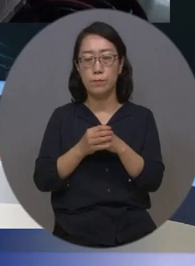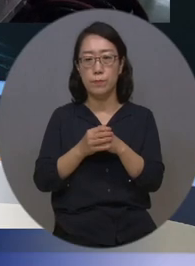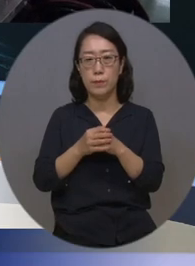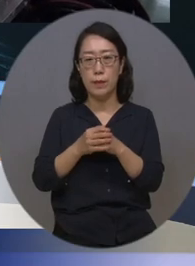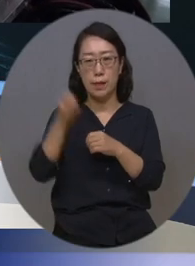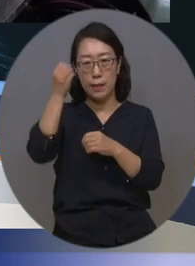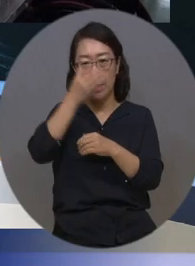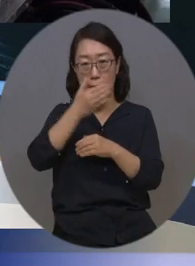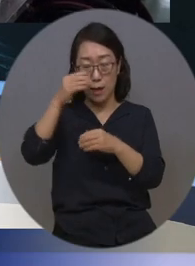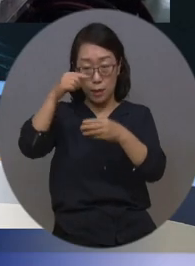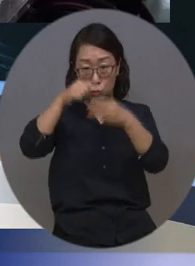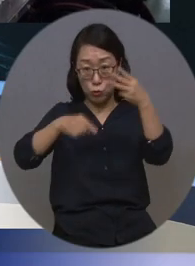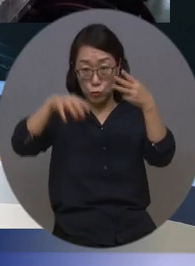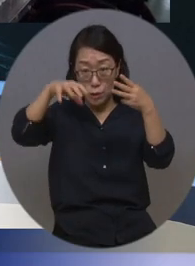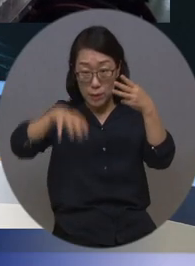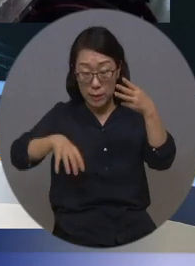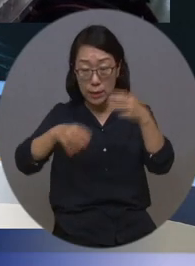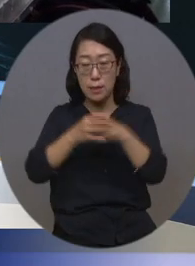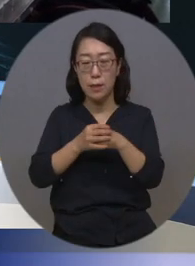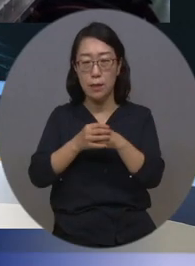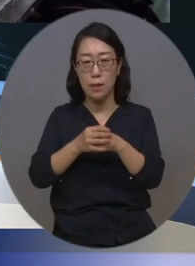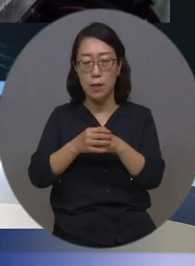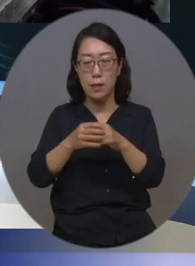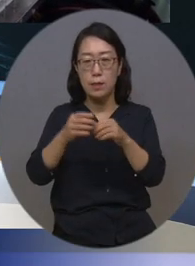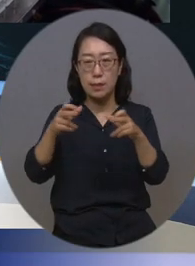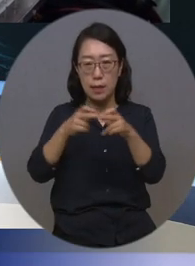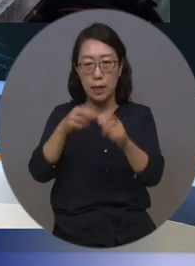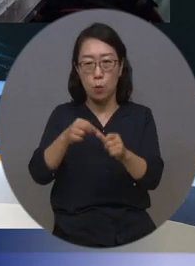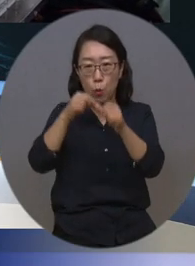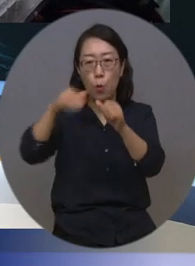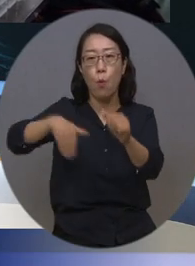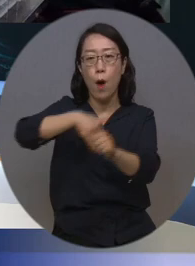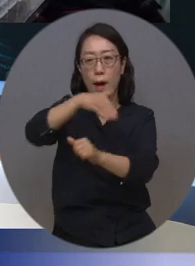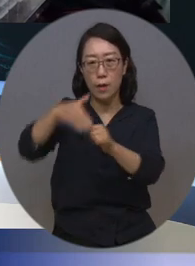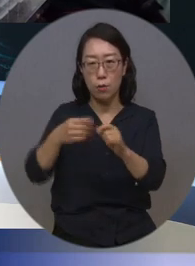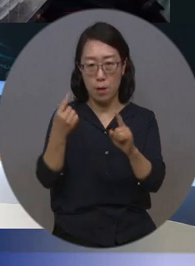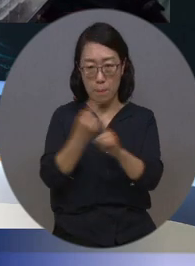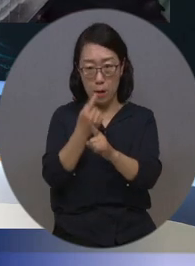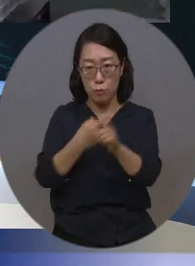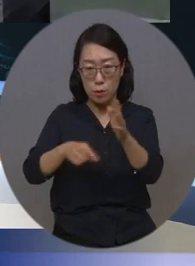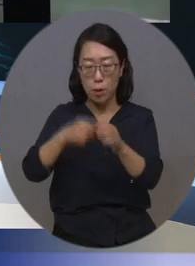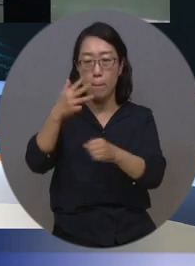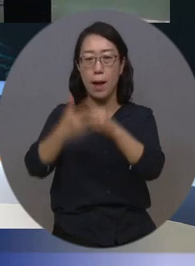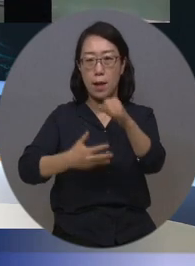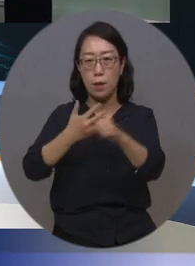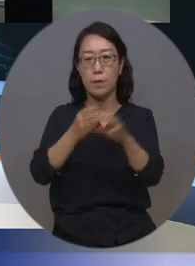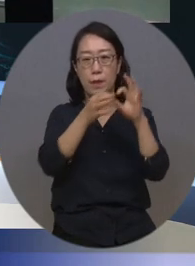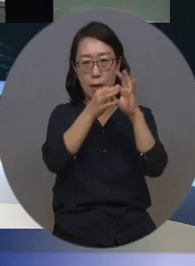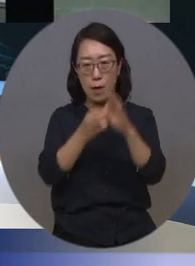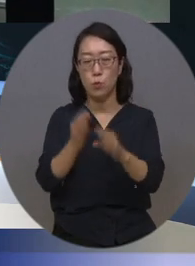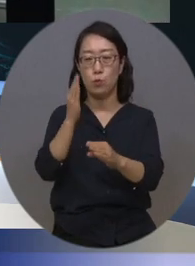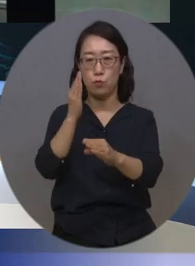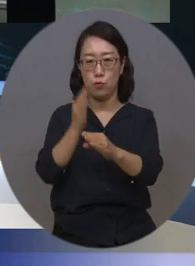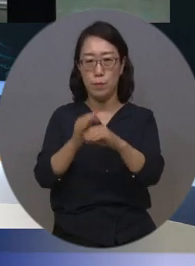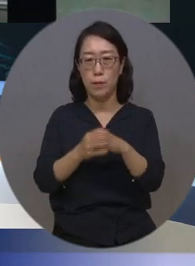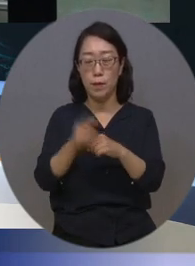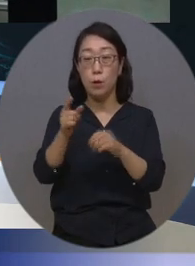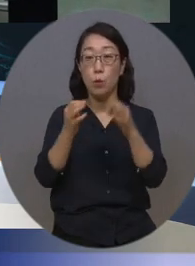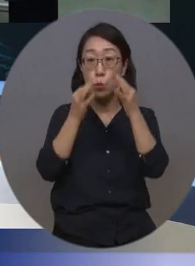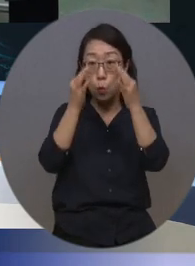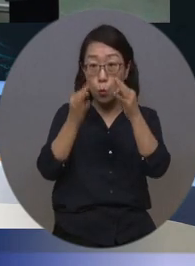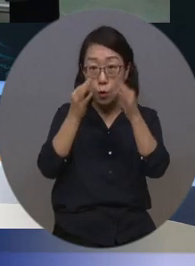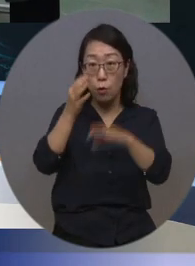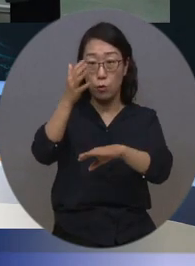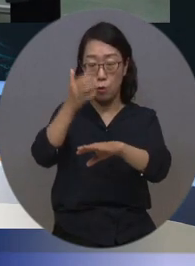양주시 지체장애 협회가 장애인 고용 환경을 개선하기 위한 노력을 8년 째 이어오고 있습니다 이러한 노력을 통해